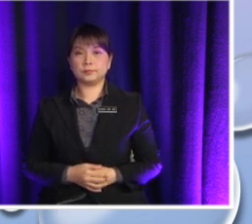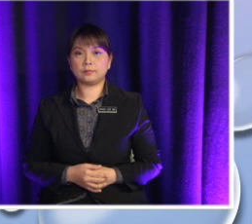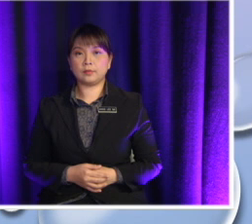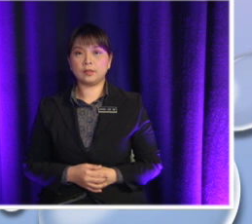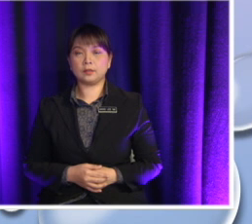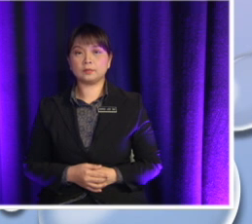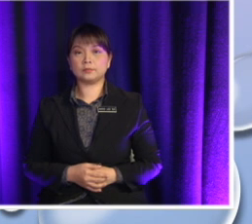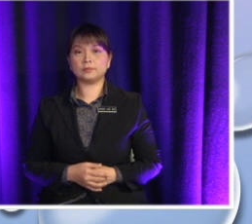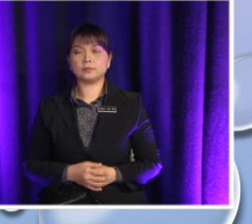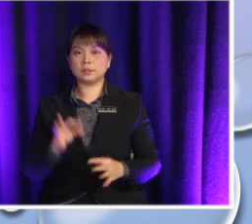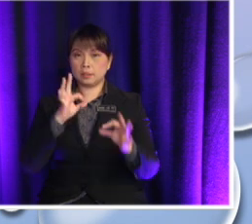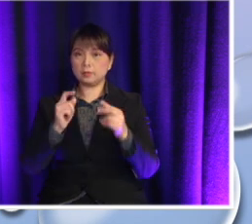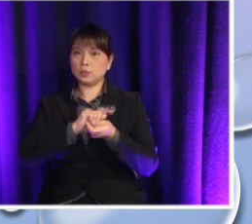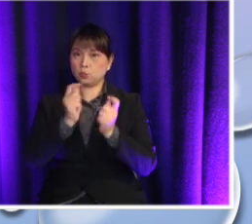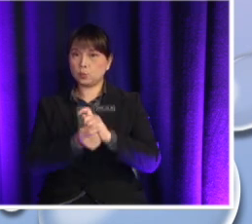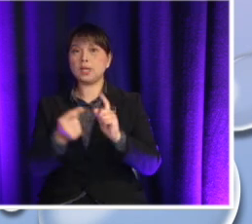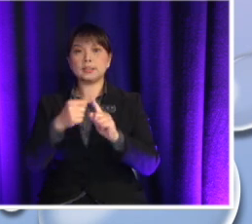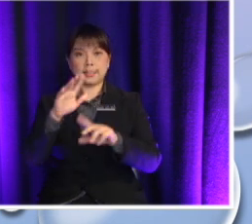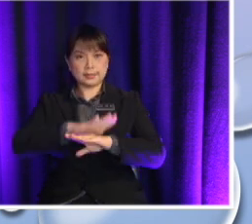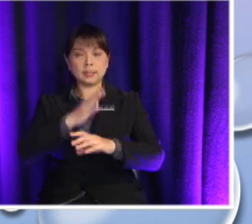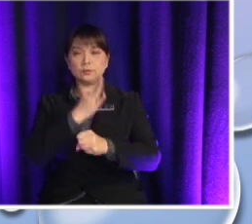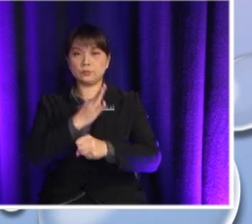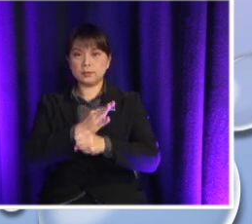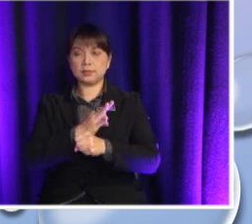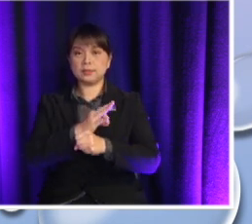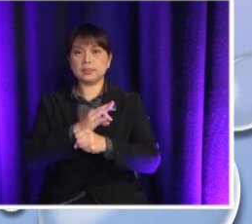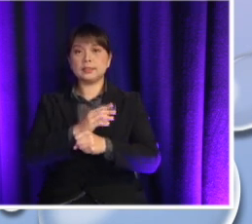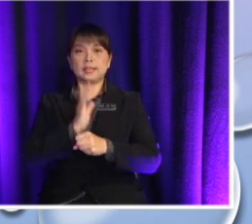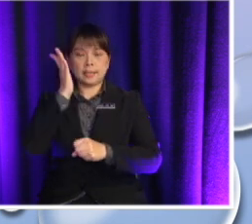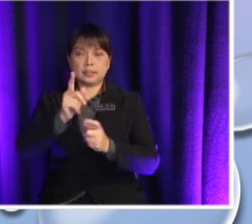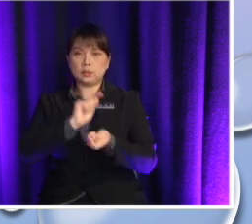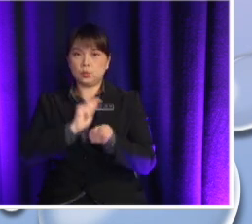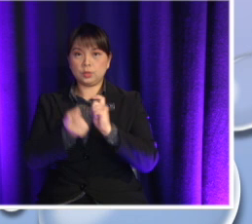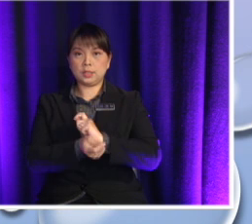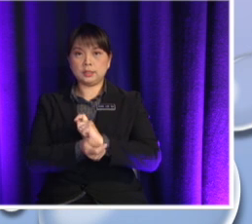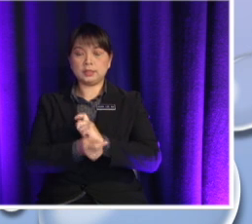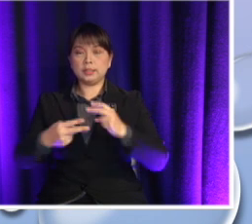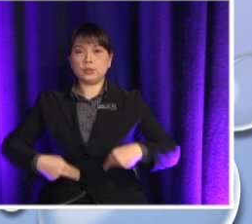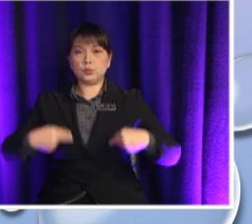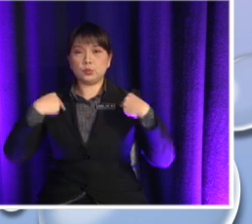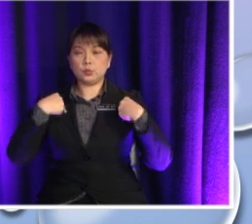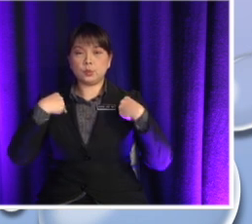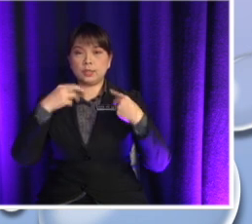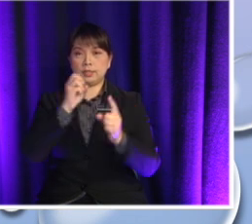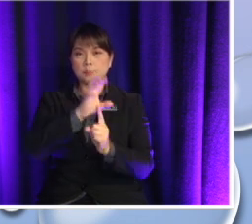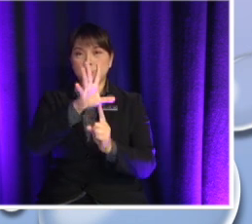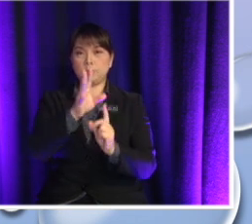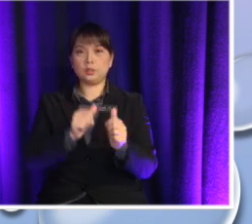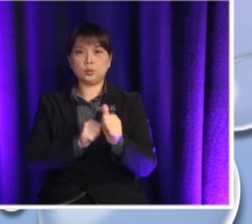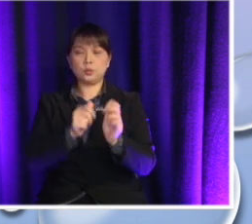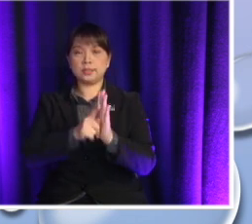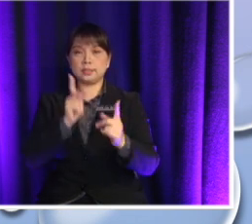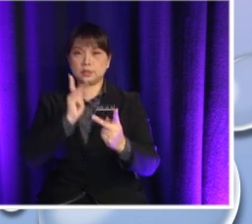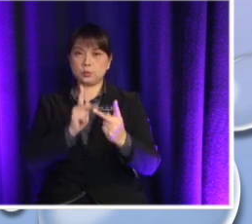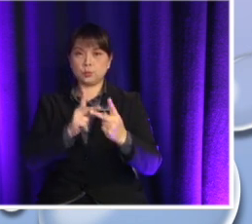kefungsiannya dia akan bertukarlah. Kefungsian untuk LDR ni dia akan menghidupkan lampu tu ikut kesesuaian sama tengah. Yang penting sini